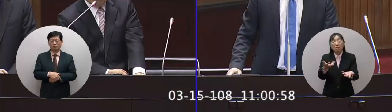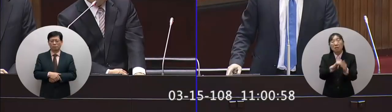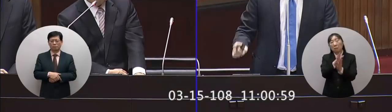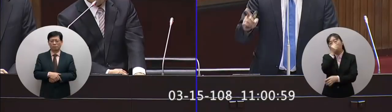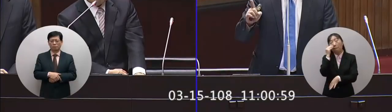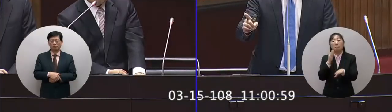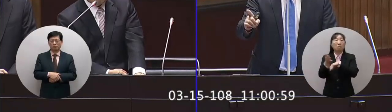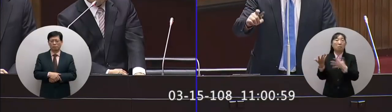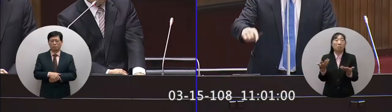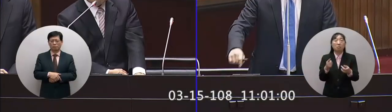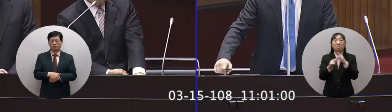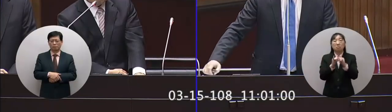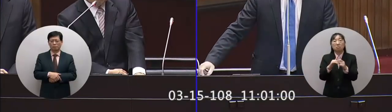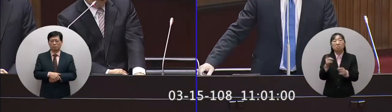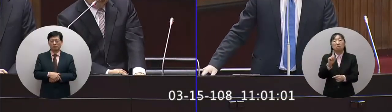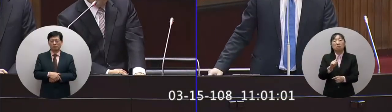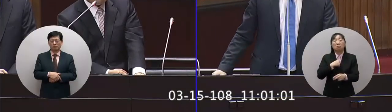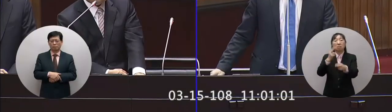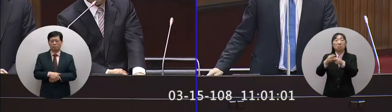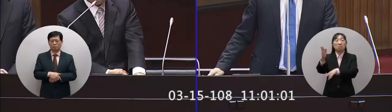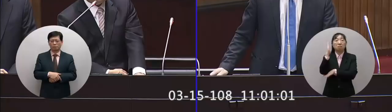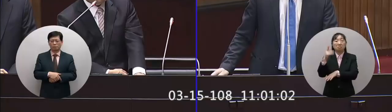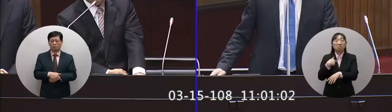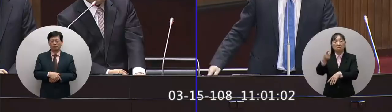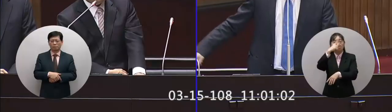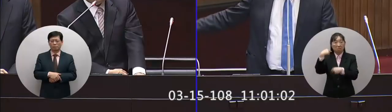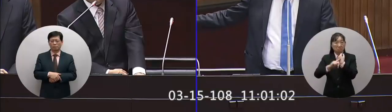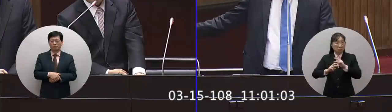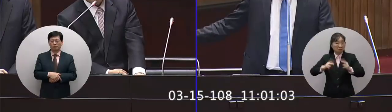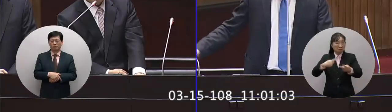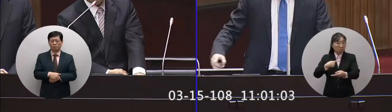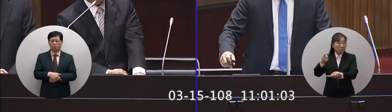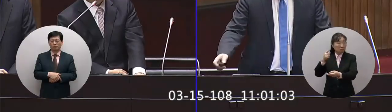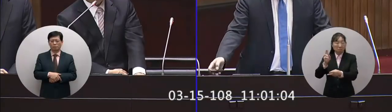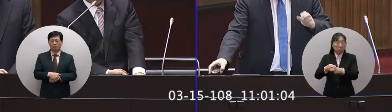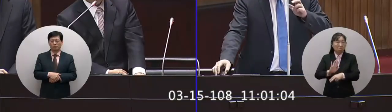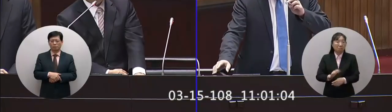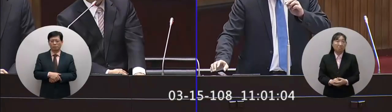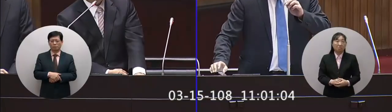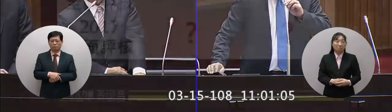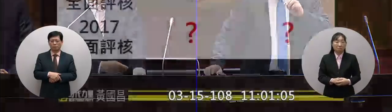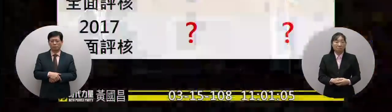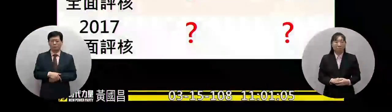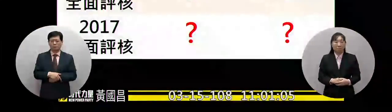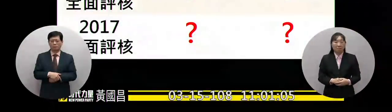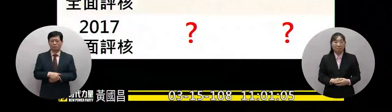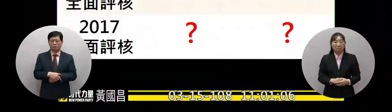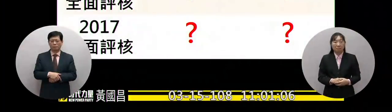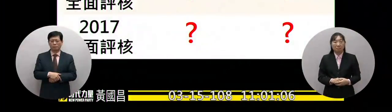话，要人民如何相信政府推动司法改革的决心？具体的，院